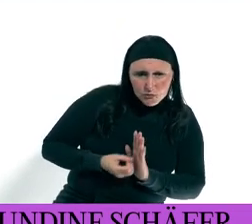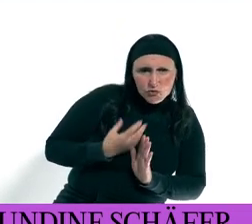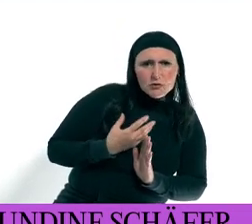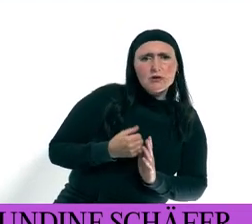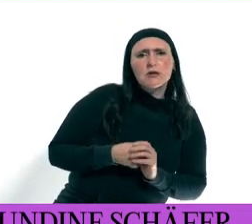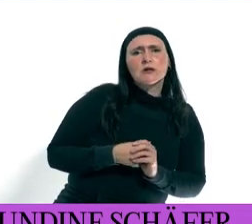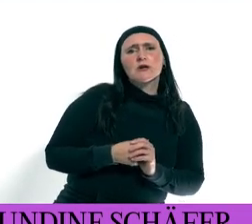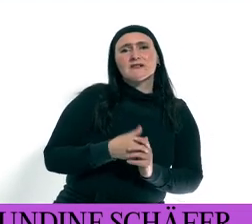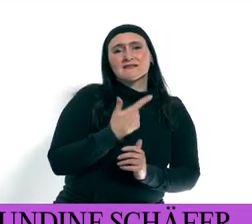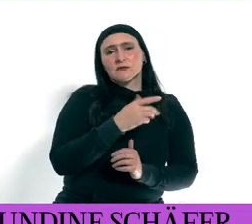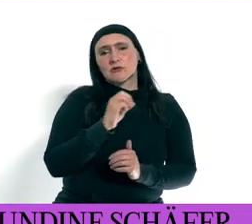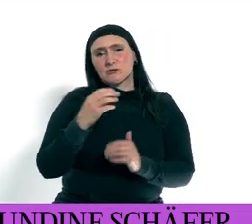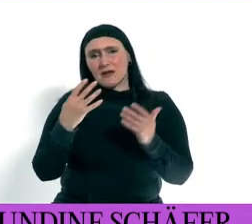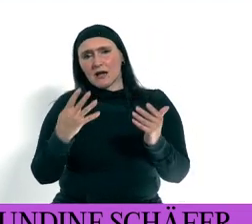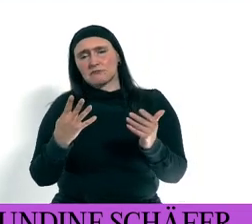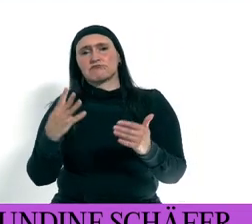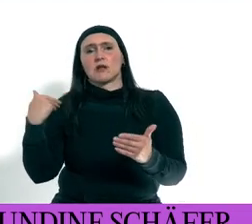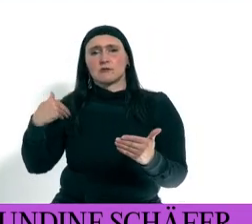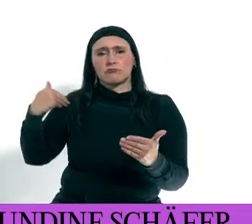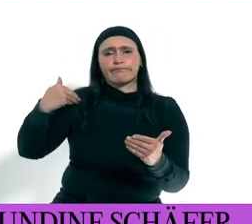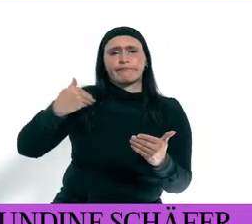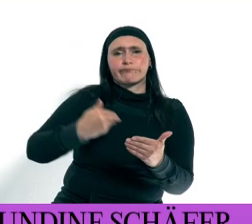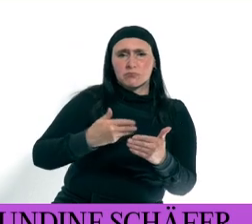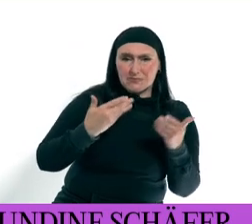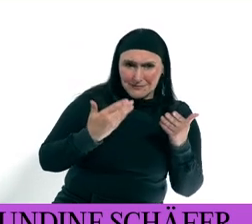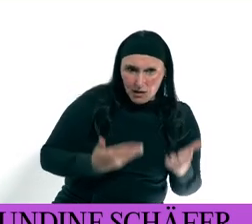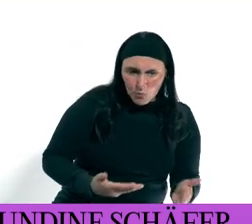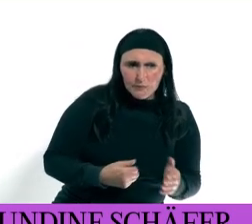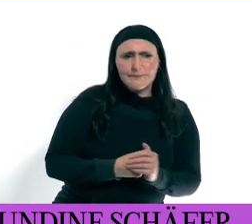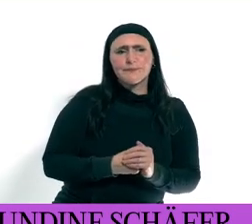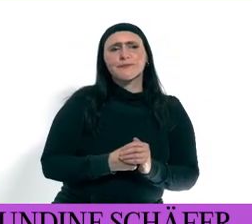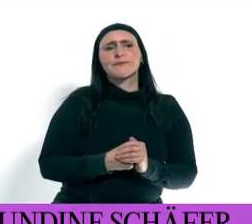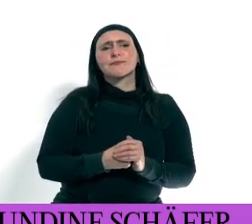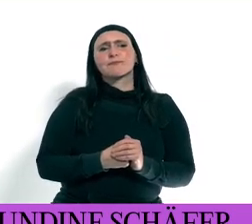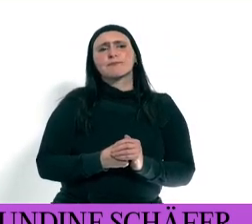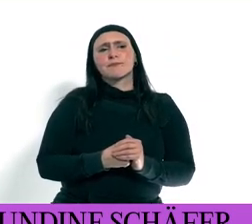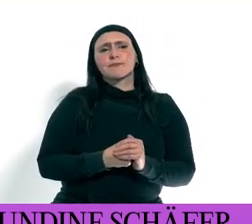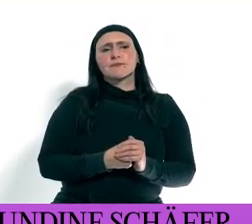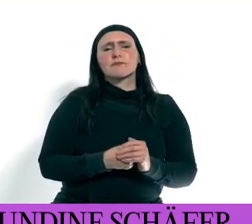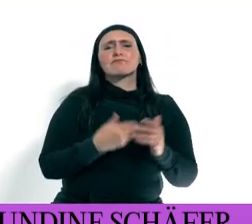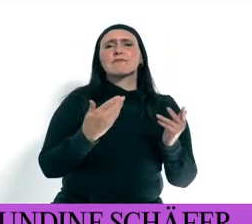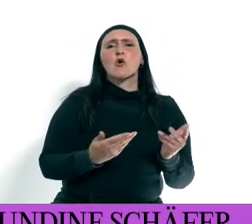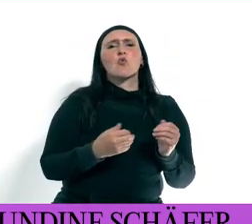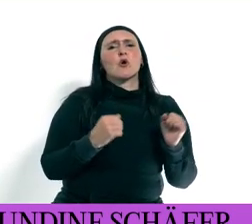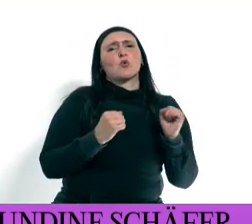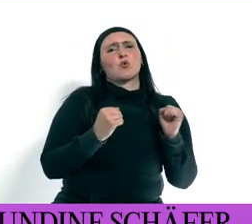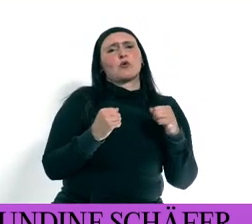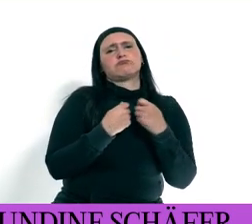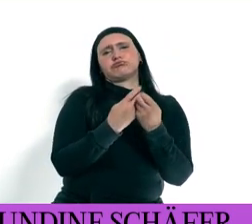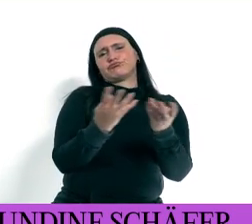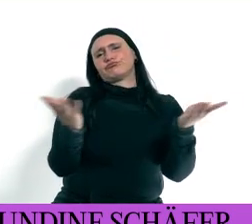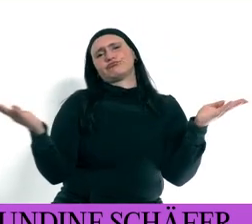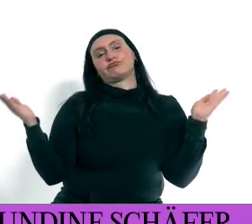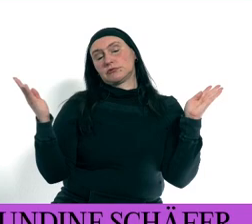2009 till now. Seit 2009 we actually found very interesting topics. Bis heute haben wir immer wieder